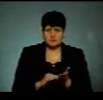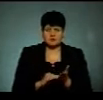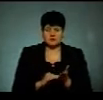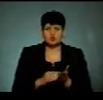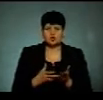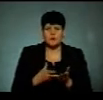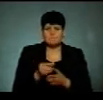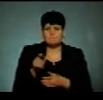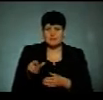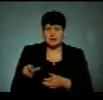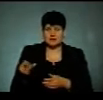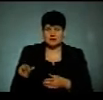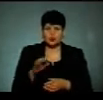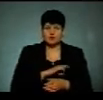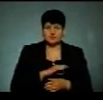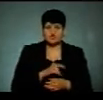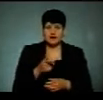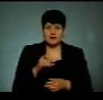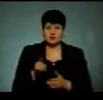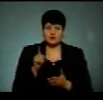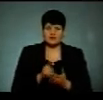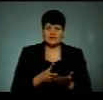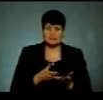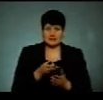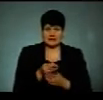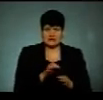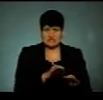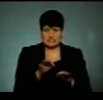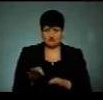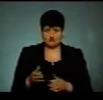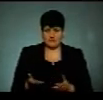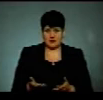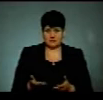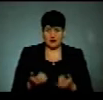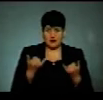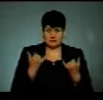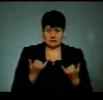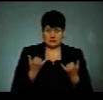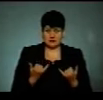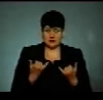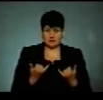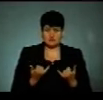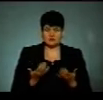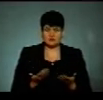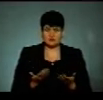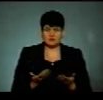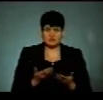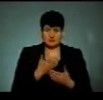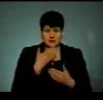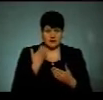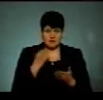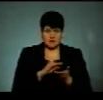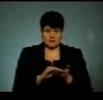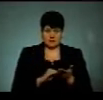платники, користувачі газу зобов'язані платити за транспортування. І зараз нема зміни в